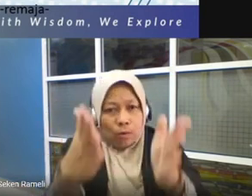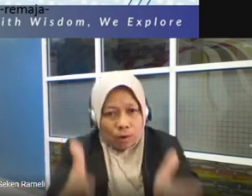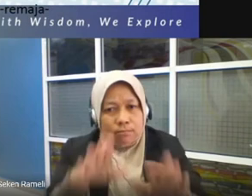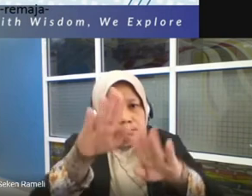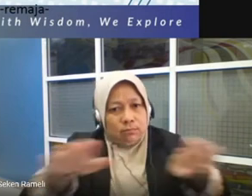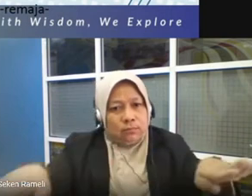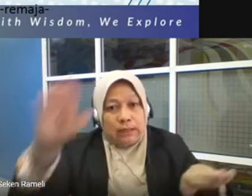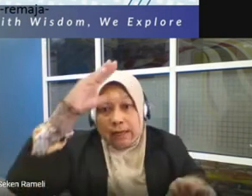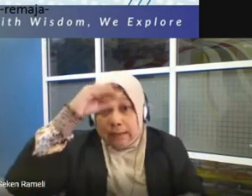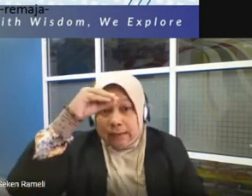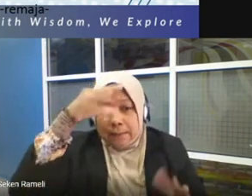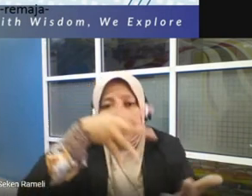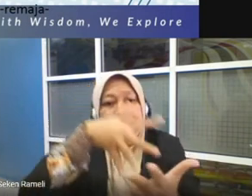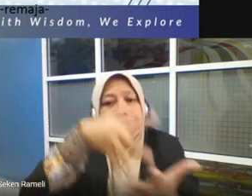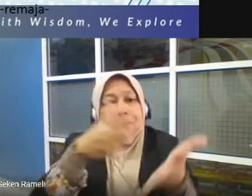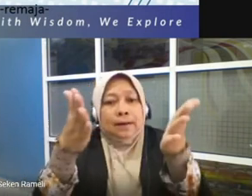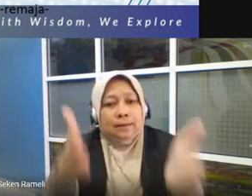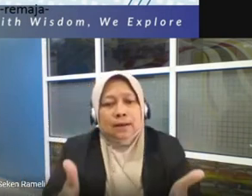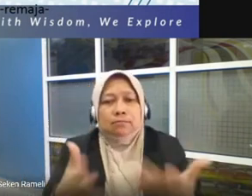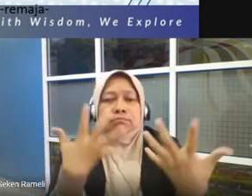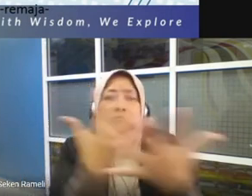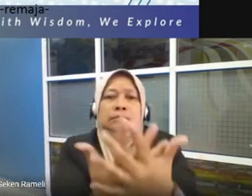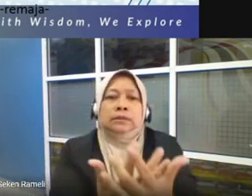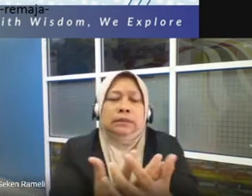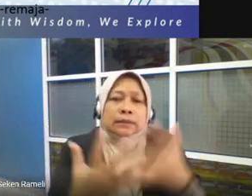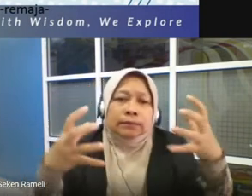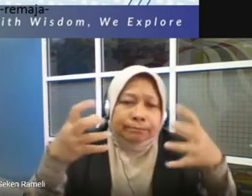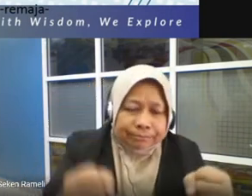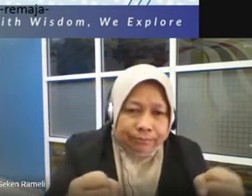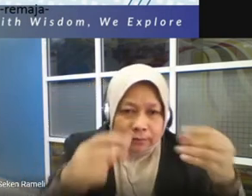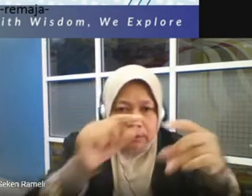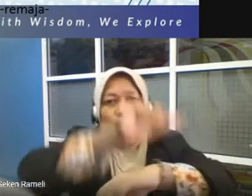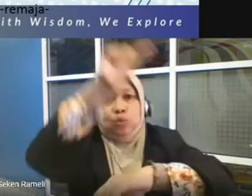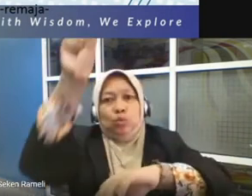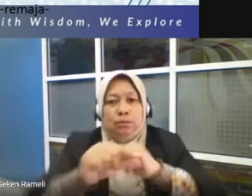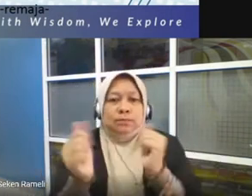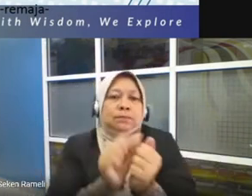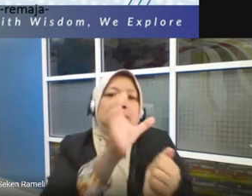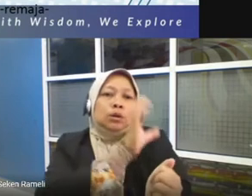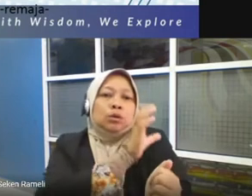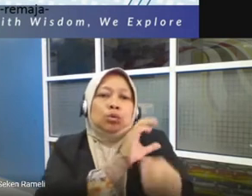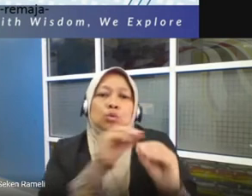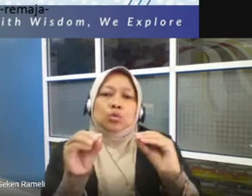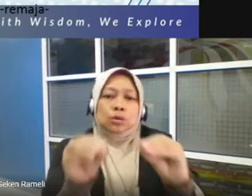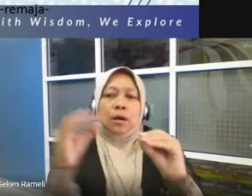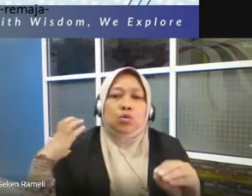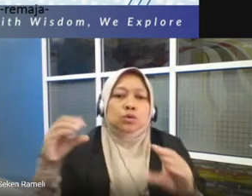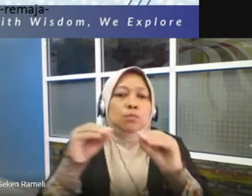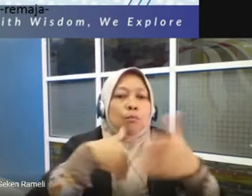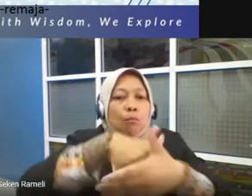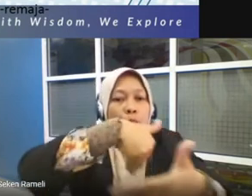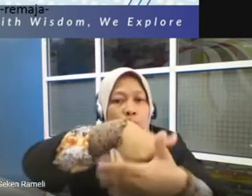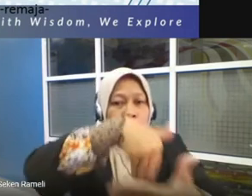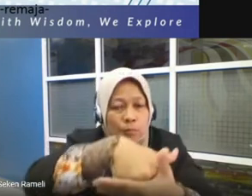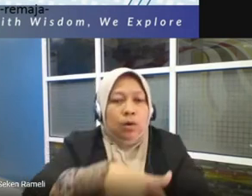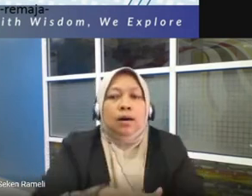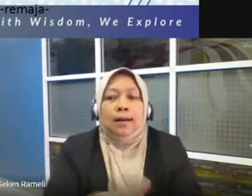seramai 12 orang pelajar-pelajar terperangkap di dalam gua bersama dengan coach bola sepak mereka